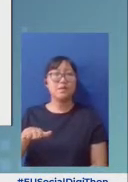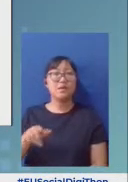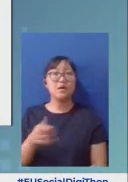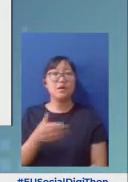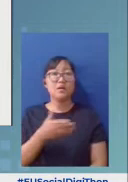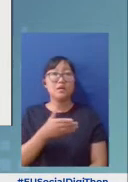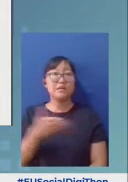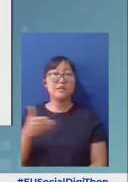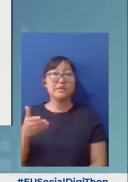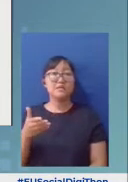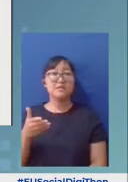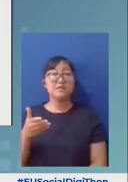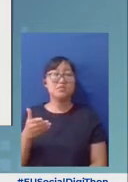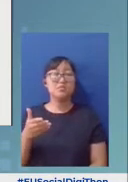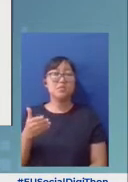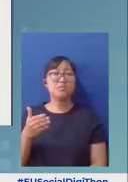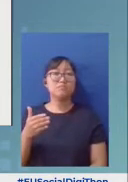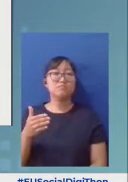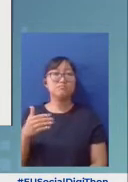cyber,